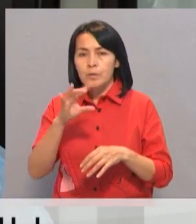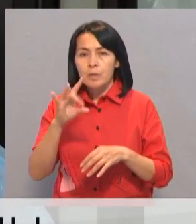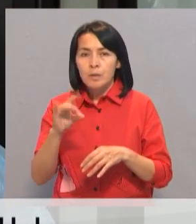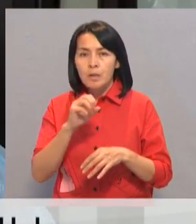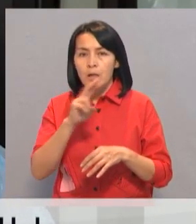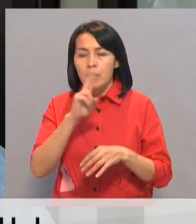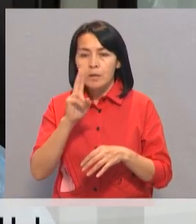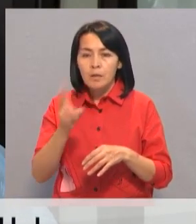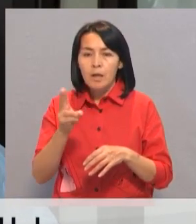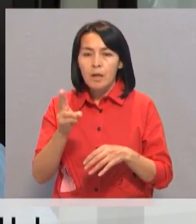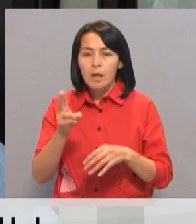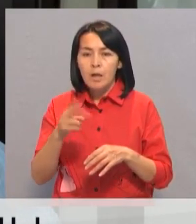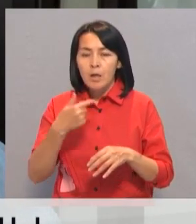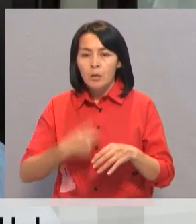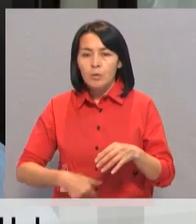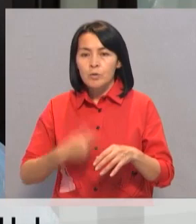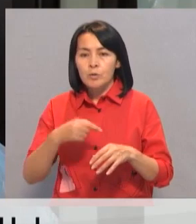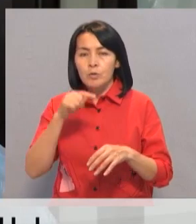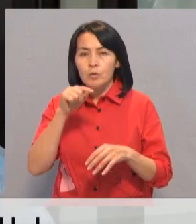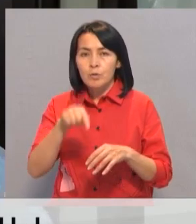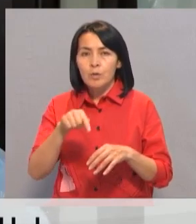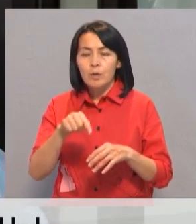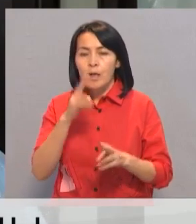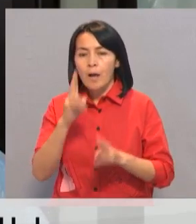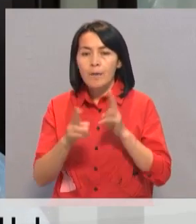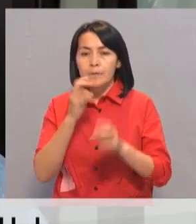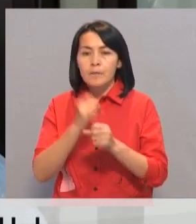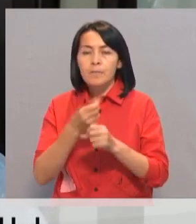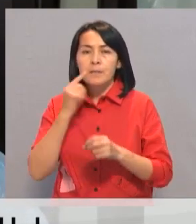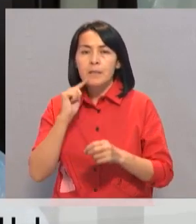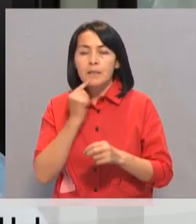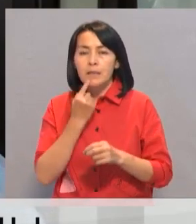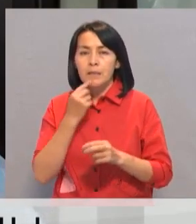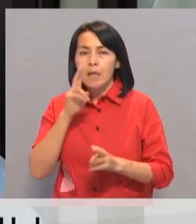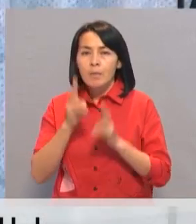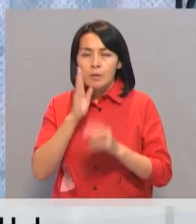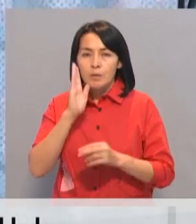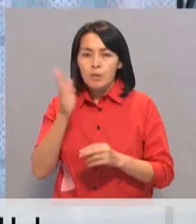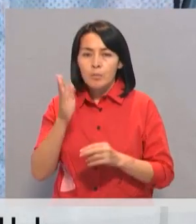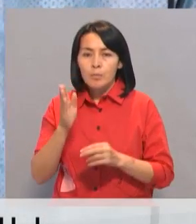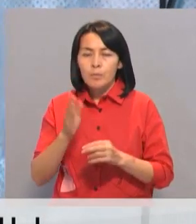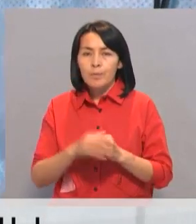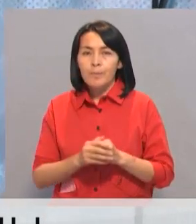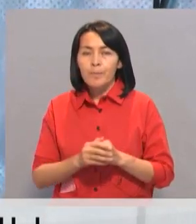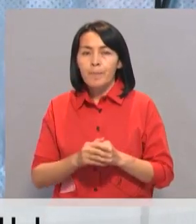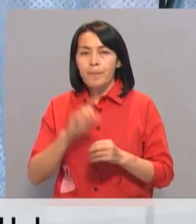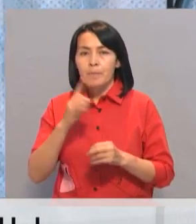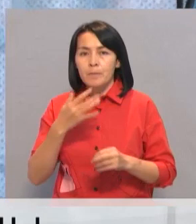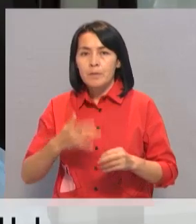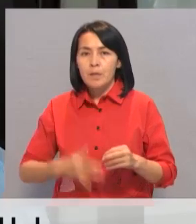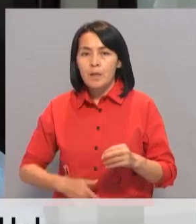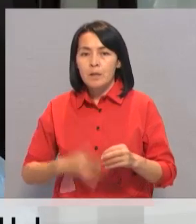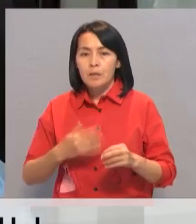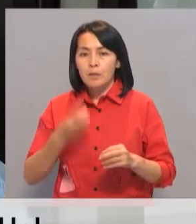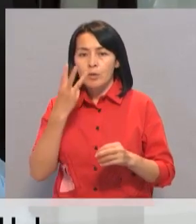дейміз, предрак тоқшекте. Соған ең қиын операция болады, диссекция атылады. Бірінші асқазанда